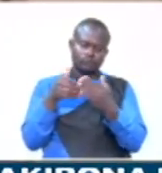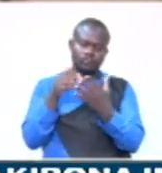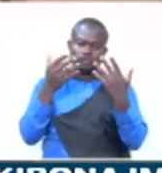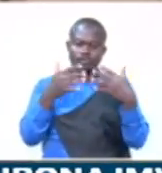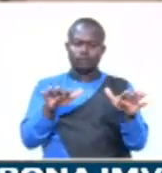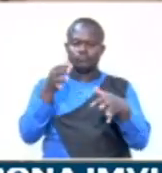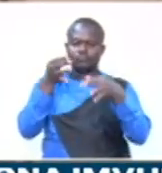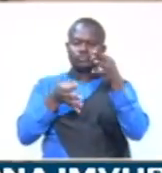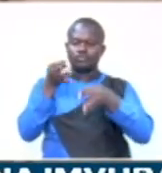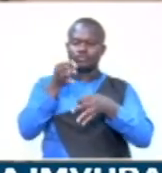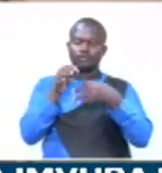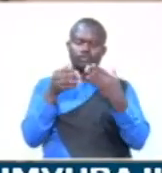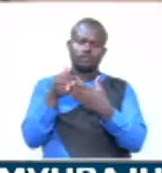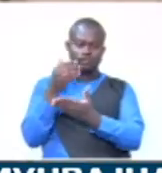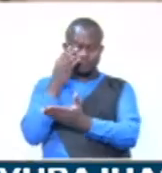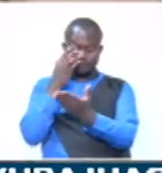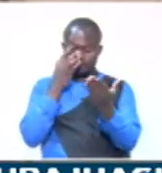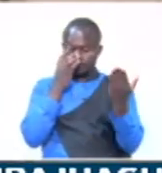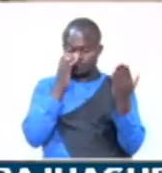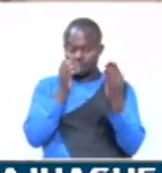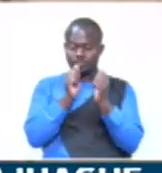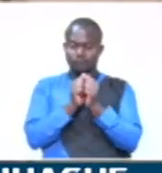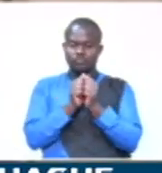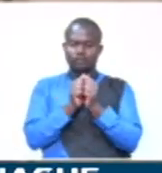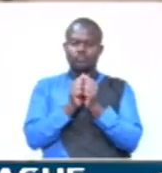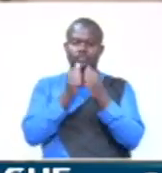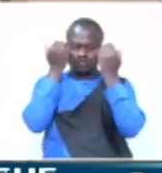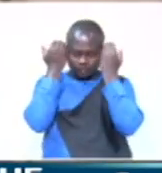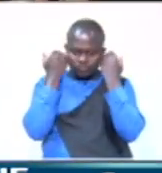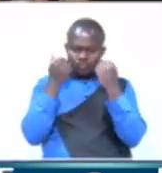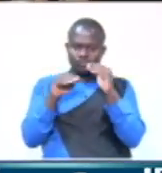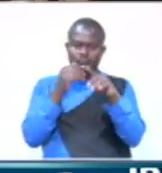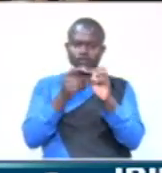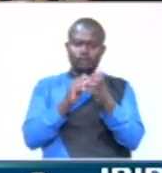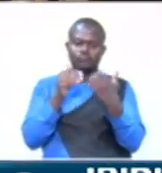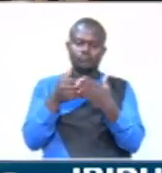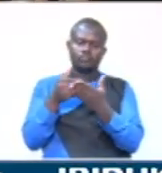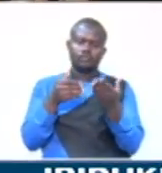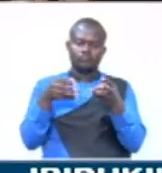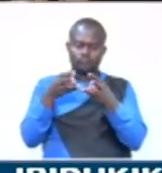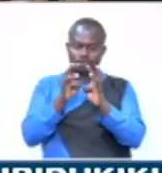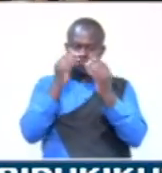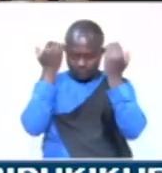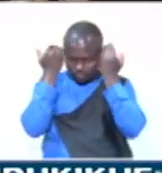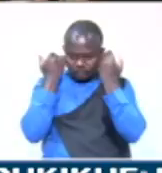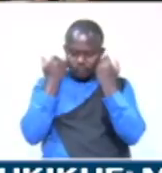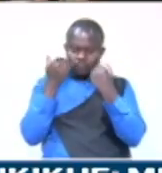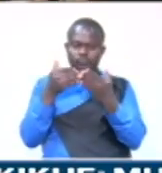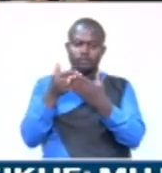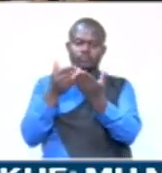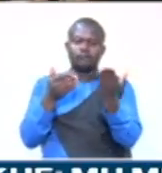rurangiye kuburanishwa muri uru rukiko rwa rubanda. Ariko nanone kubera uburyo inkiko z'intanga zaba